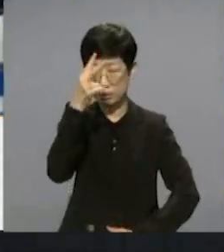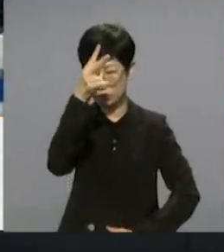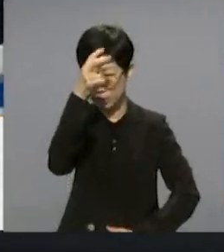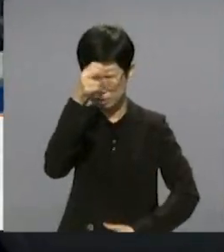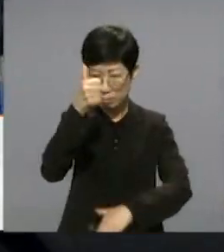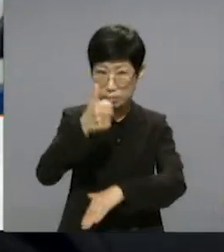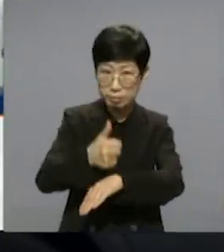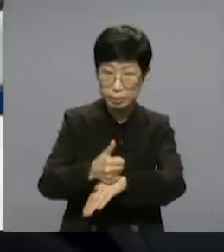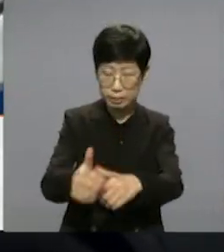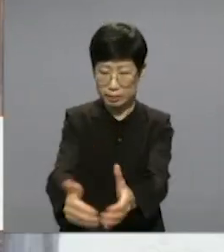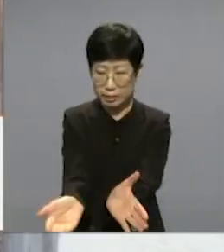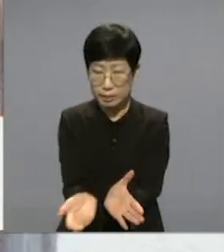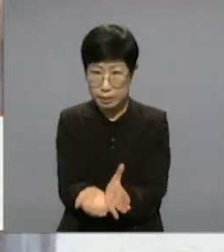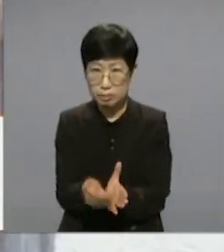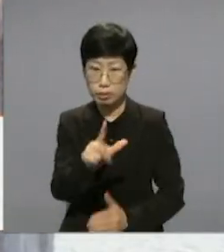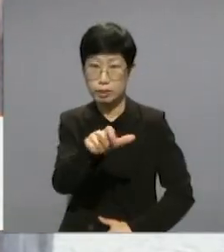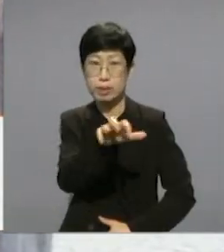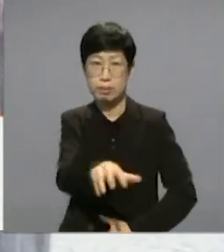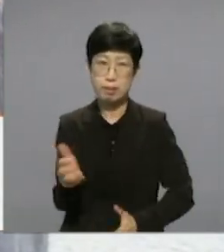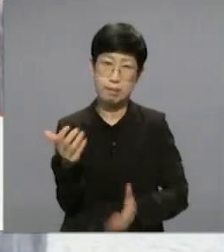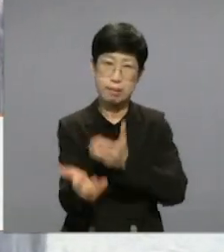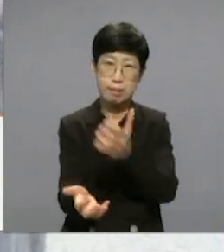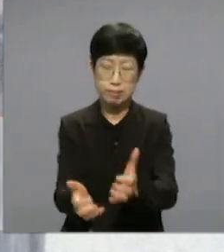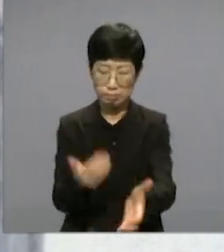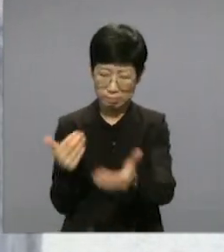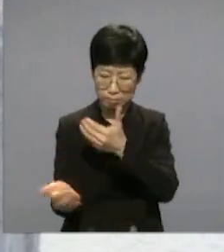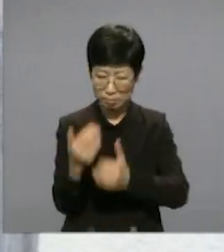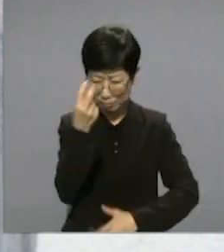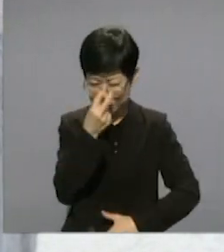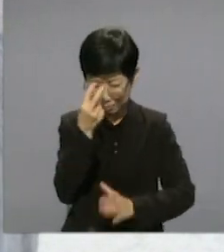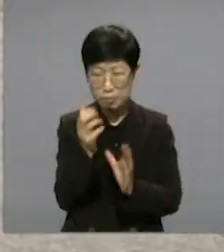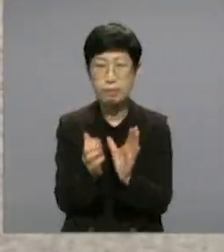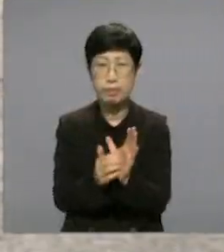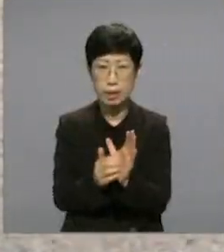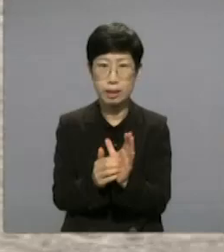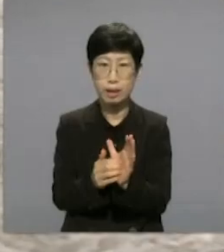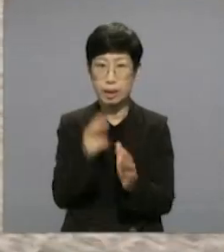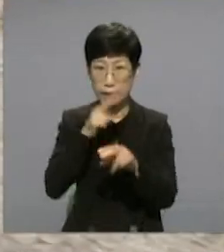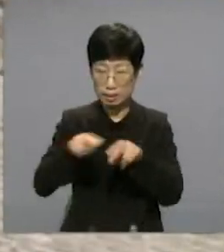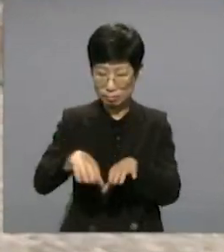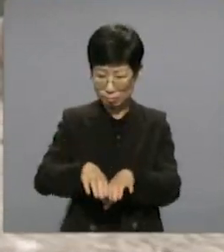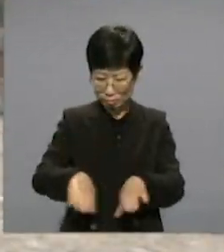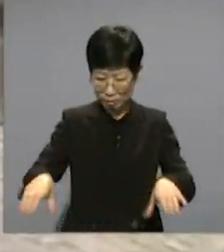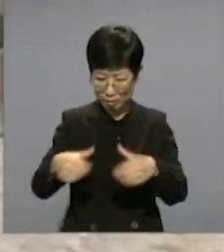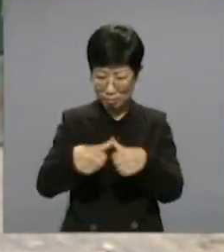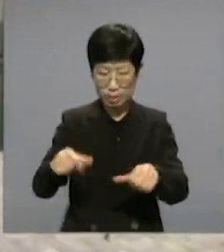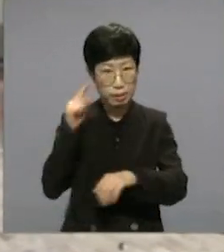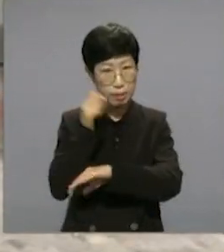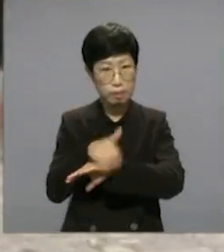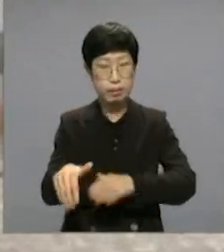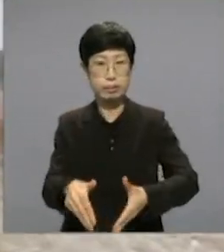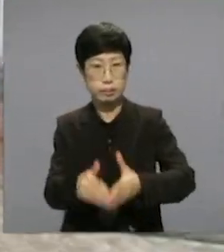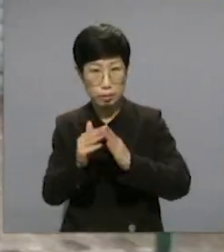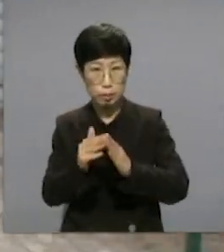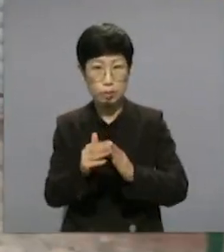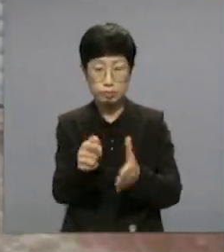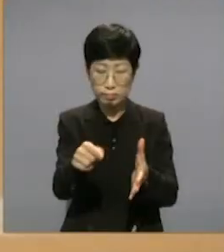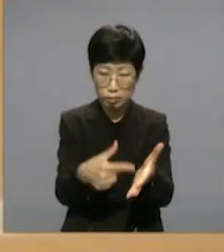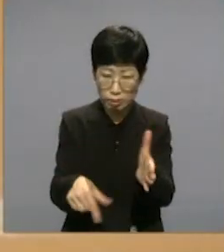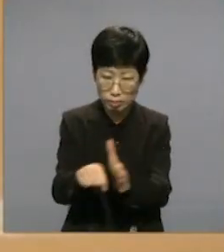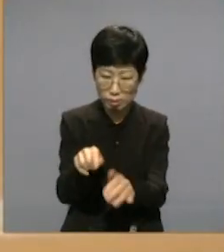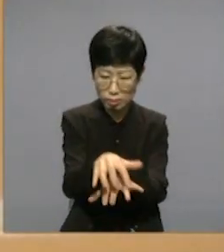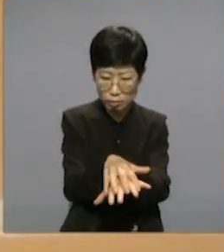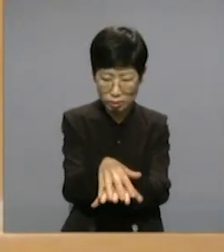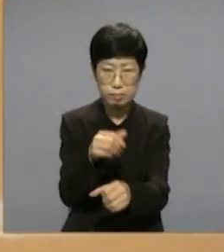마지막 세대 거점 15곳을 압수수색했습니다. 송유관 파괴 등 범죄 계획을 세우고 이를 위해 조직을 만들고